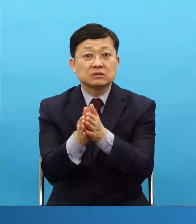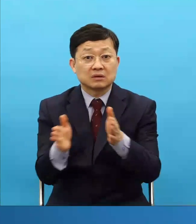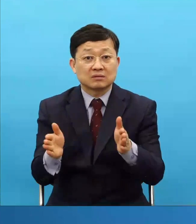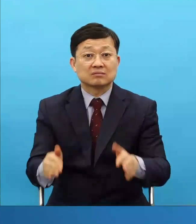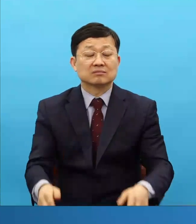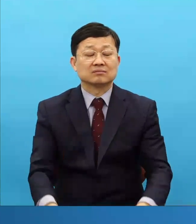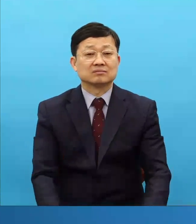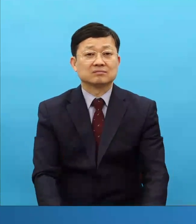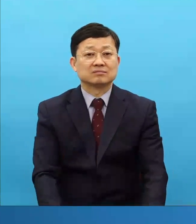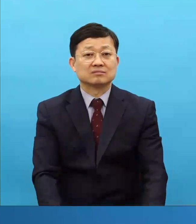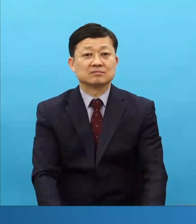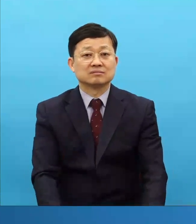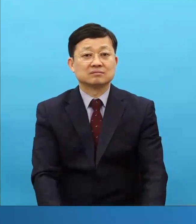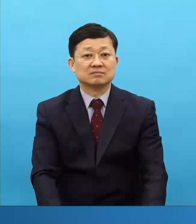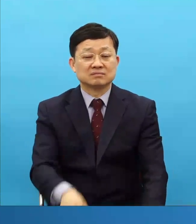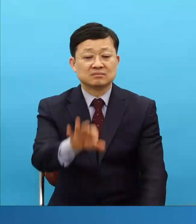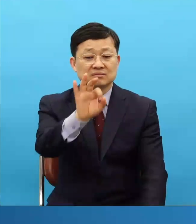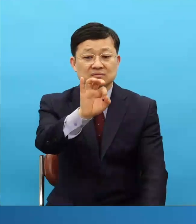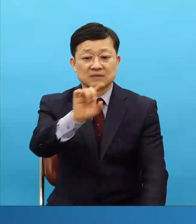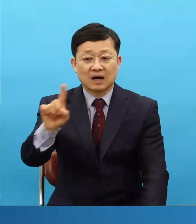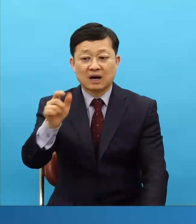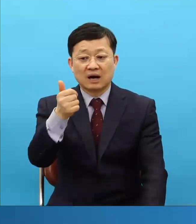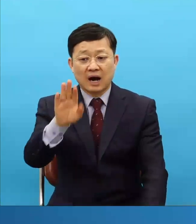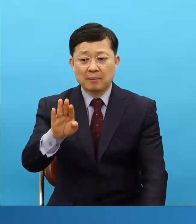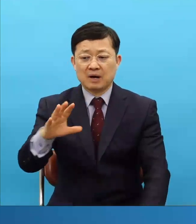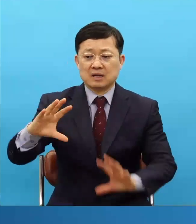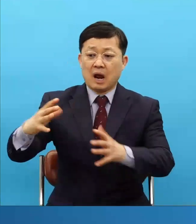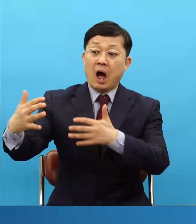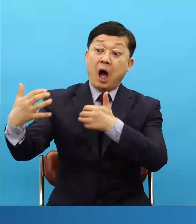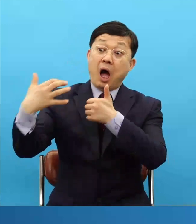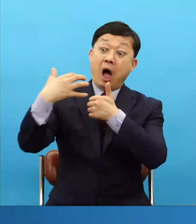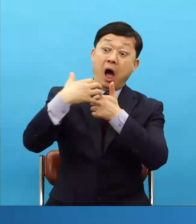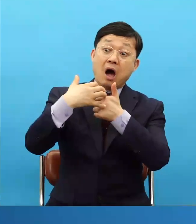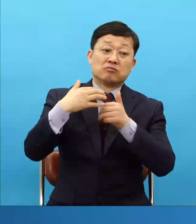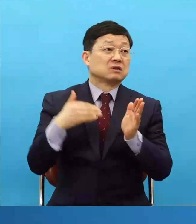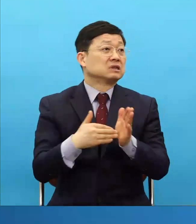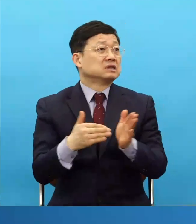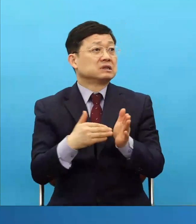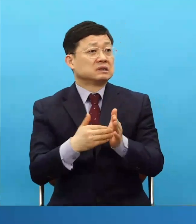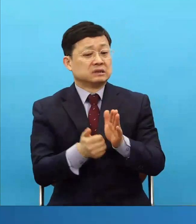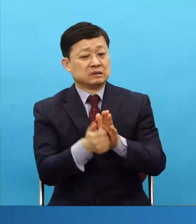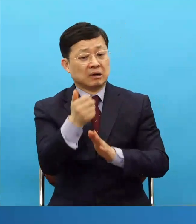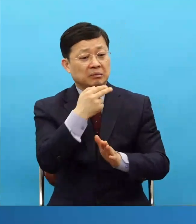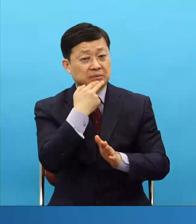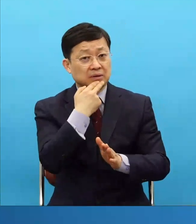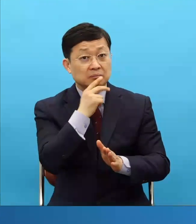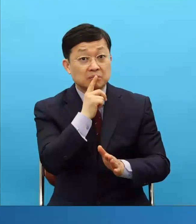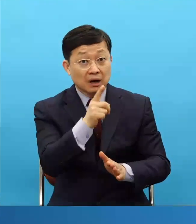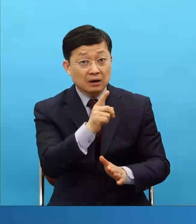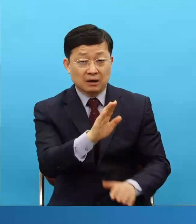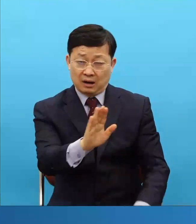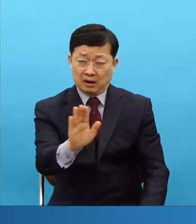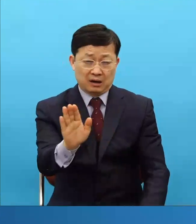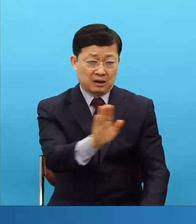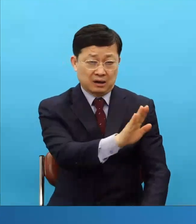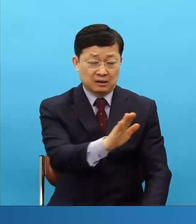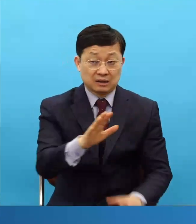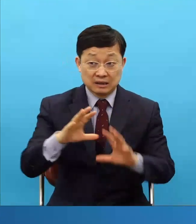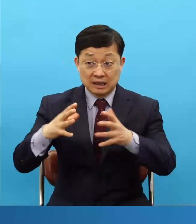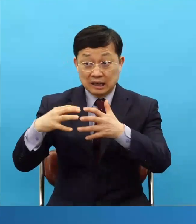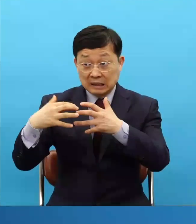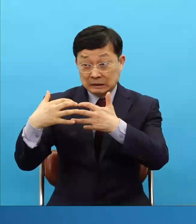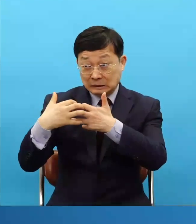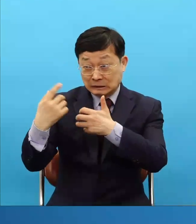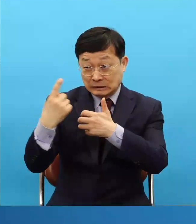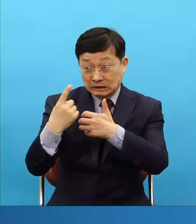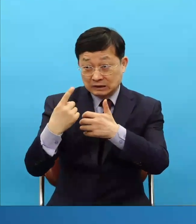was just the start. 야, 아합 시대가 와서 우리나라 이제는 끝이구나 아닙니다. The age of Ahab has 시작입니다. come, and so it's over for our nation. No, it was the start. 이 언약을